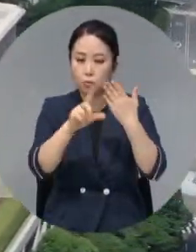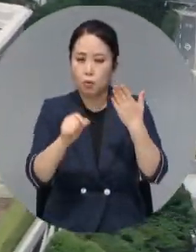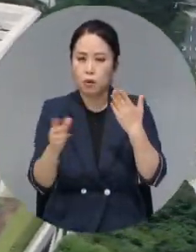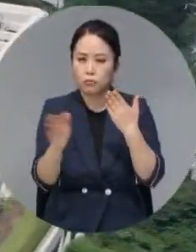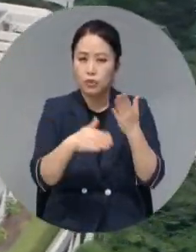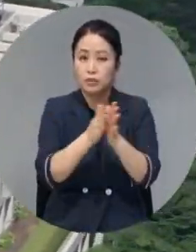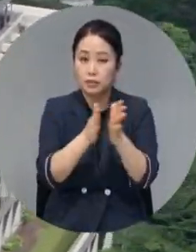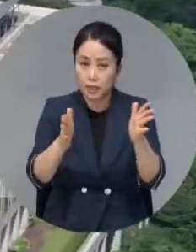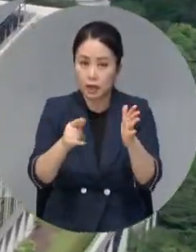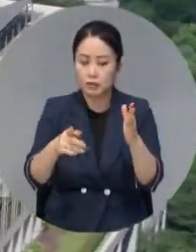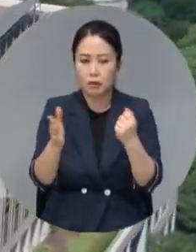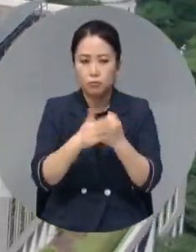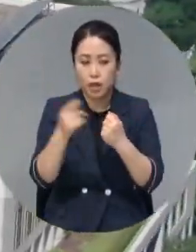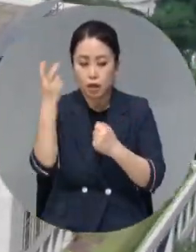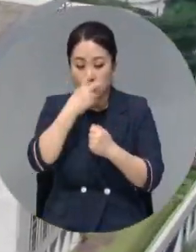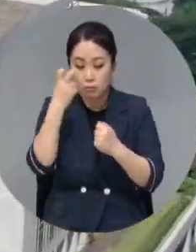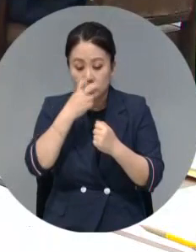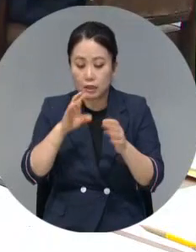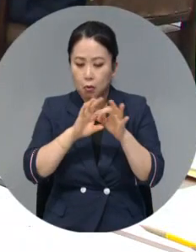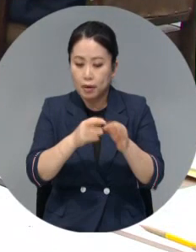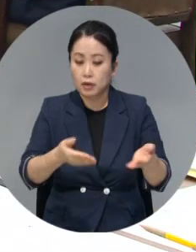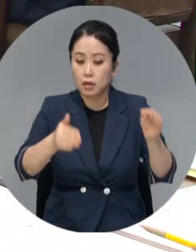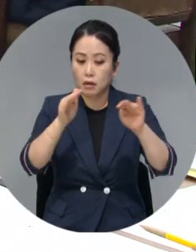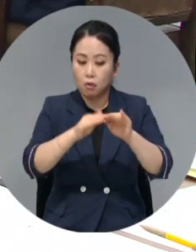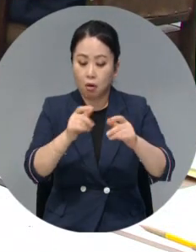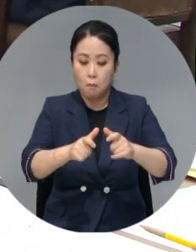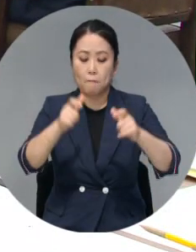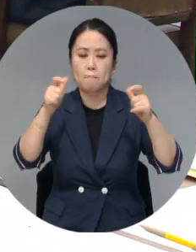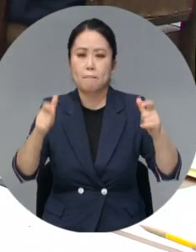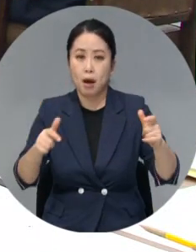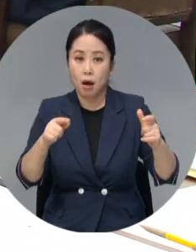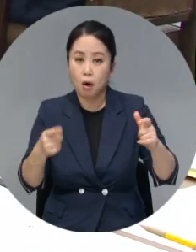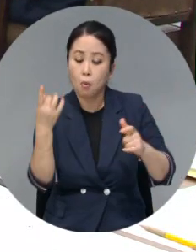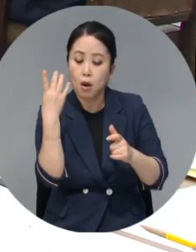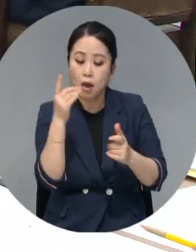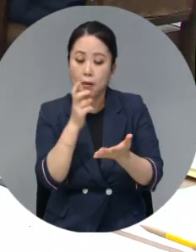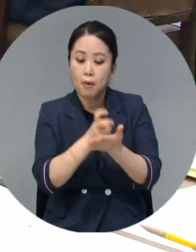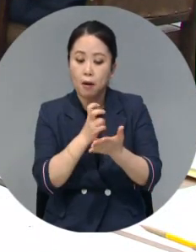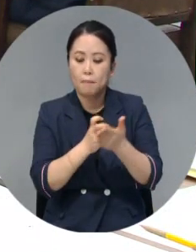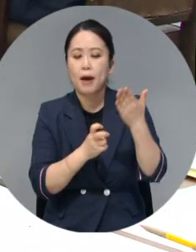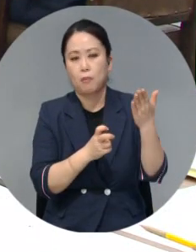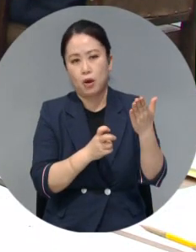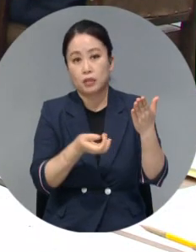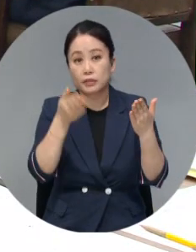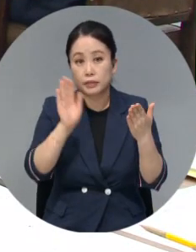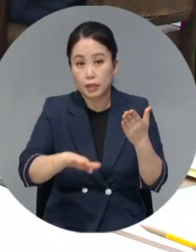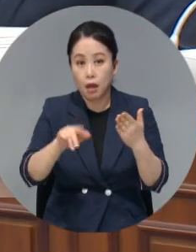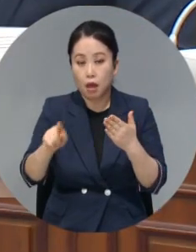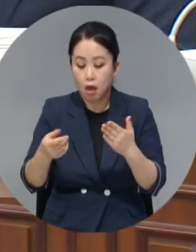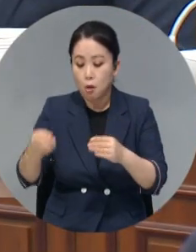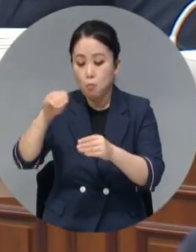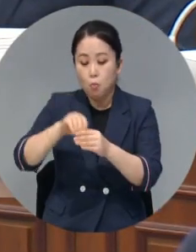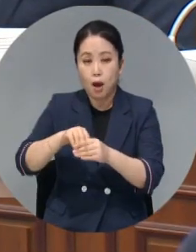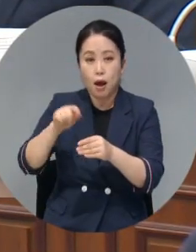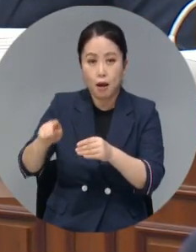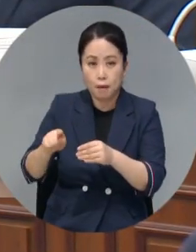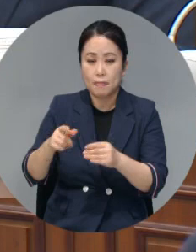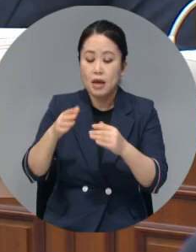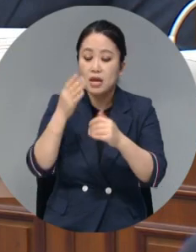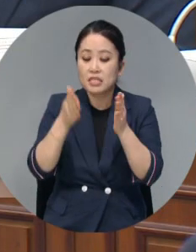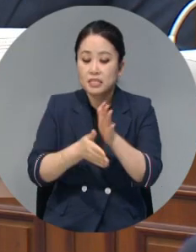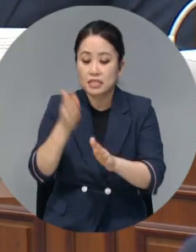검증 대상 기관은 확 넓어졌습니다. 현행 9곳에서 출자 출연 기관까지 포함돼